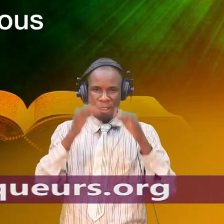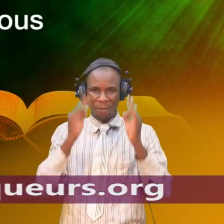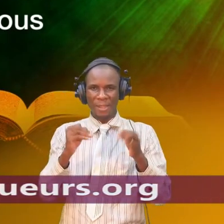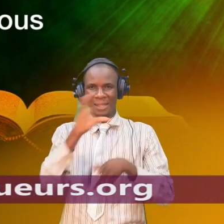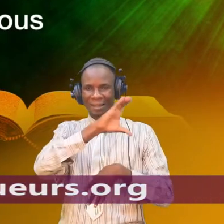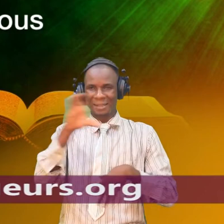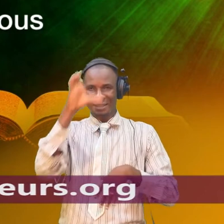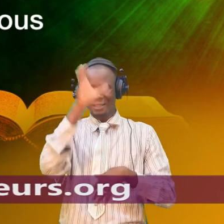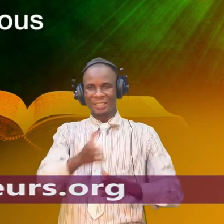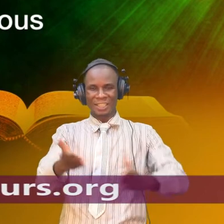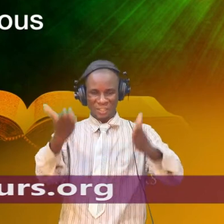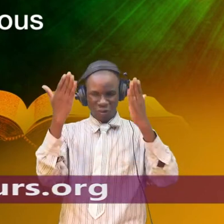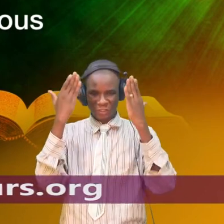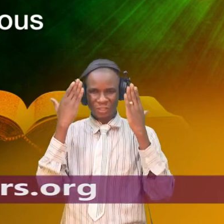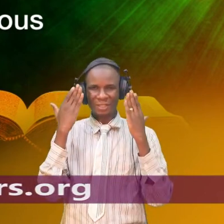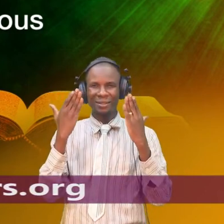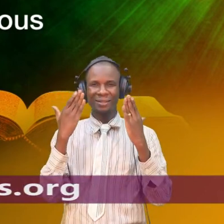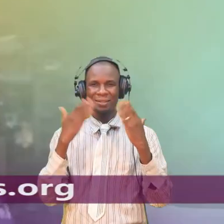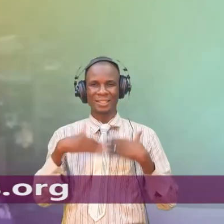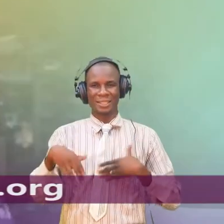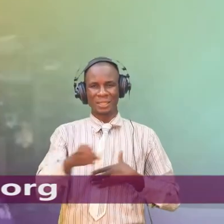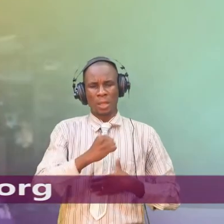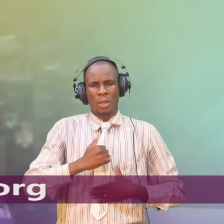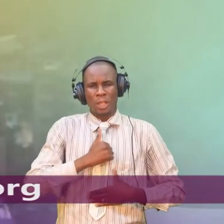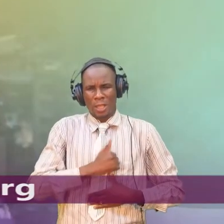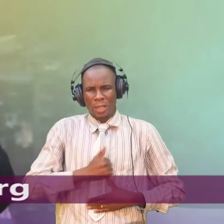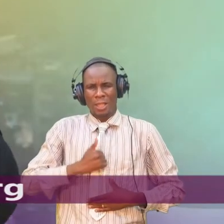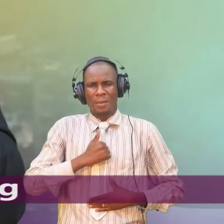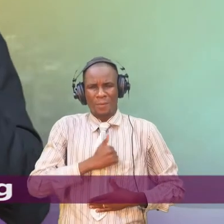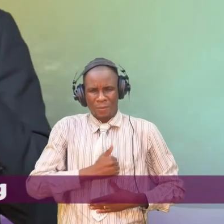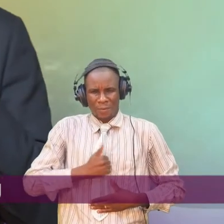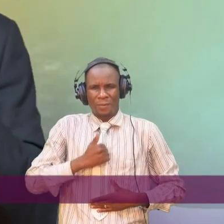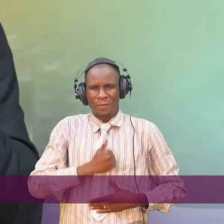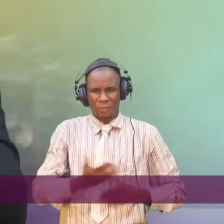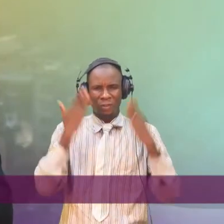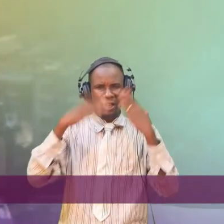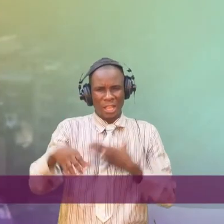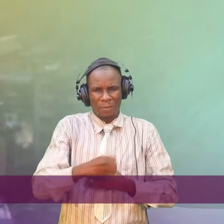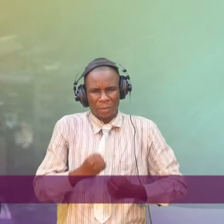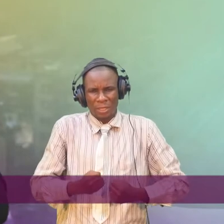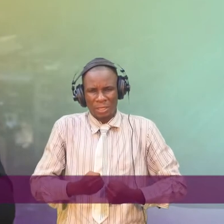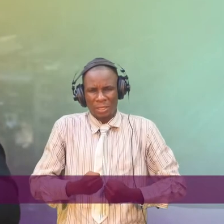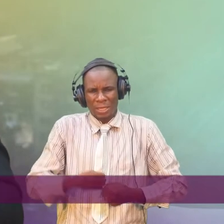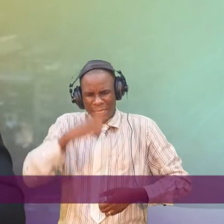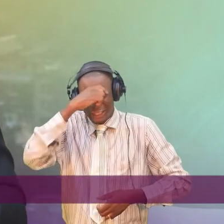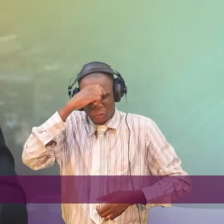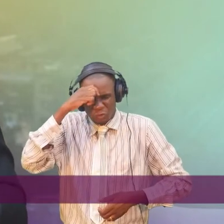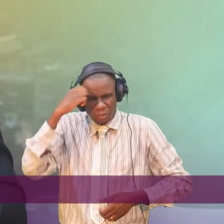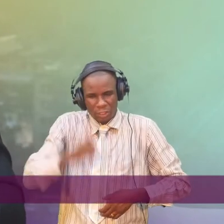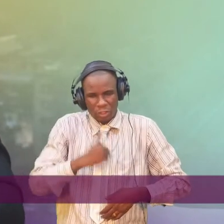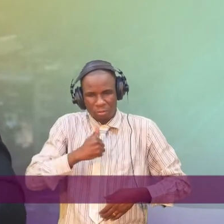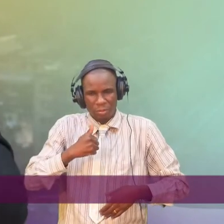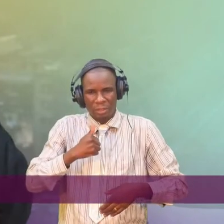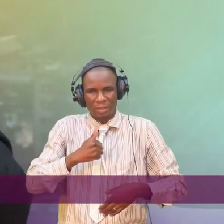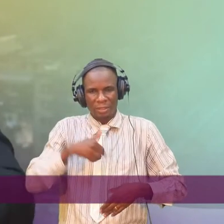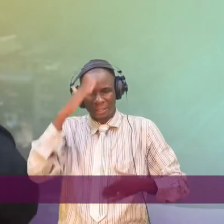yetu ili sisi tupate kuwa haki ya Mungu katika yeye. Parce que Christ est mort. Kwa sababu Kristo alikufa kwa